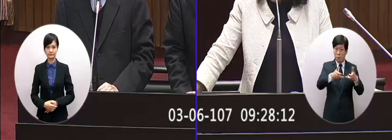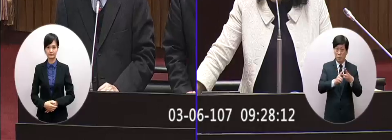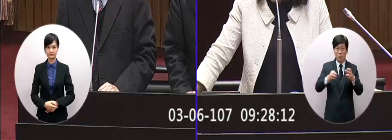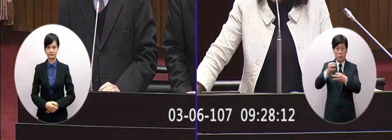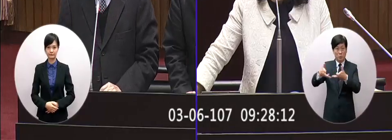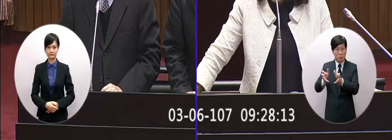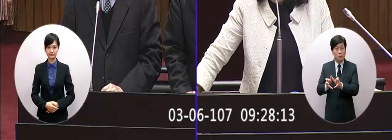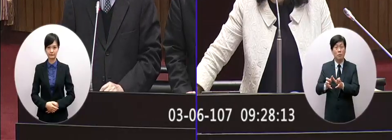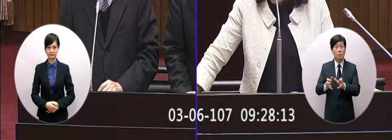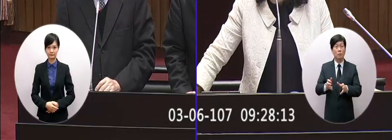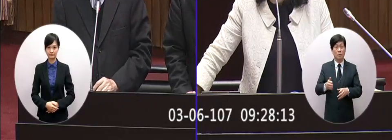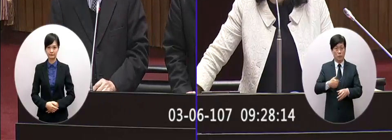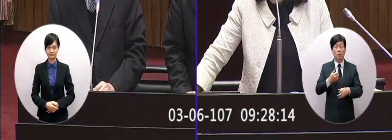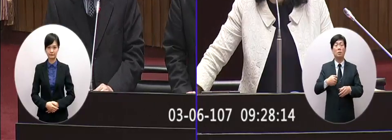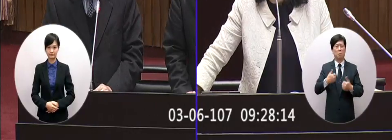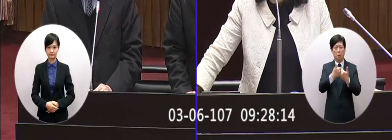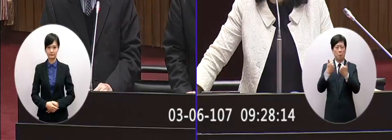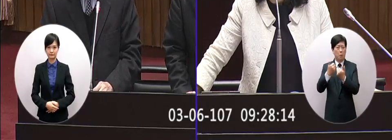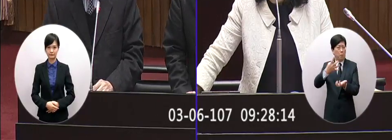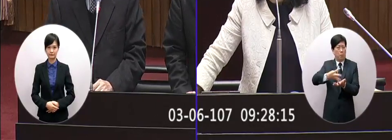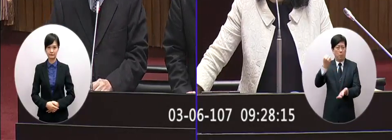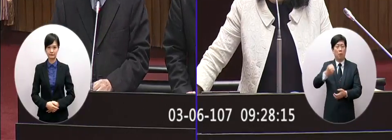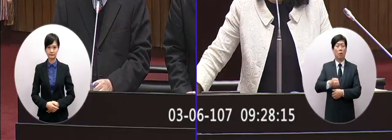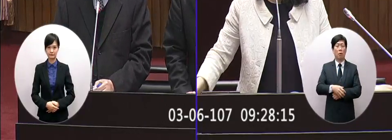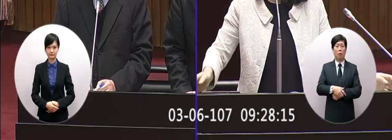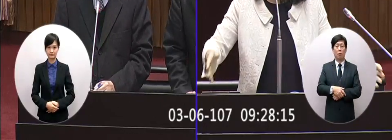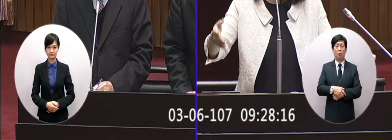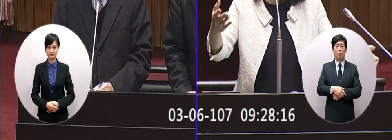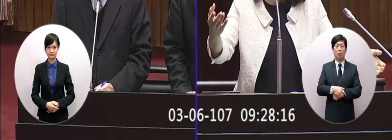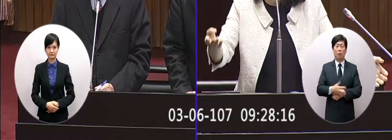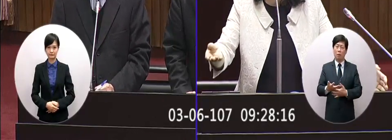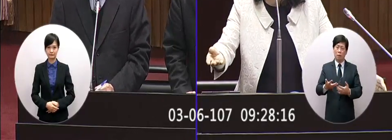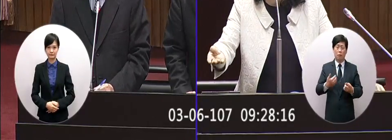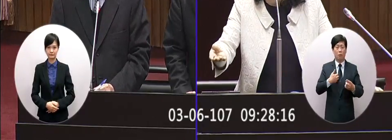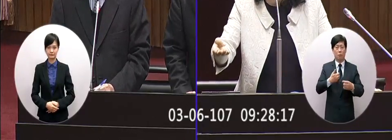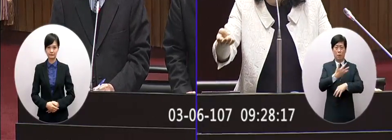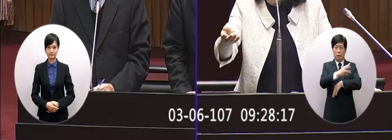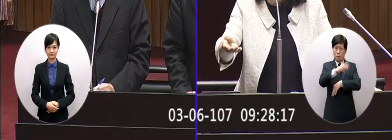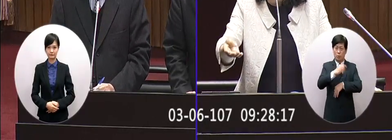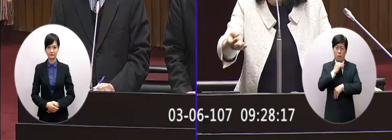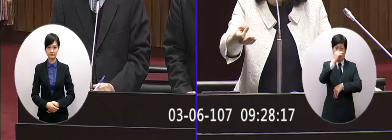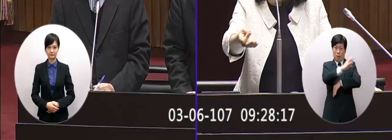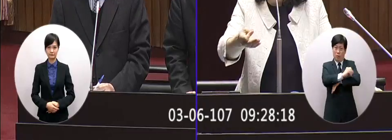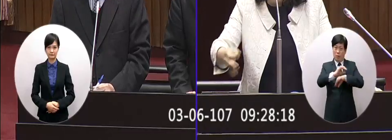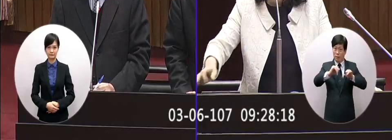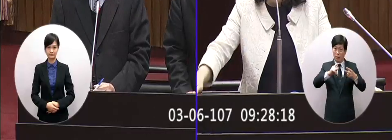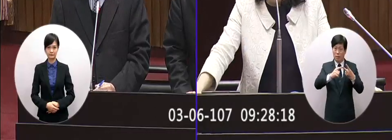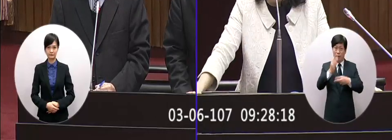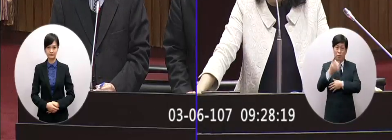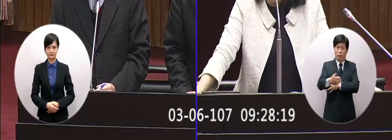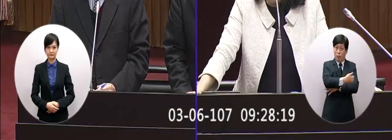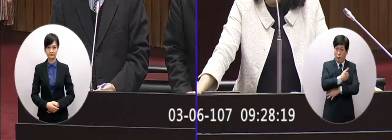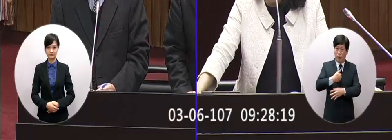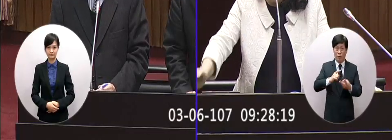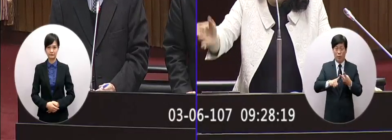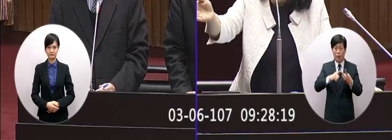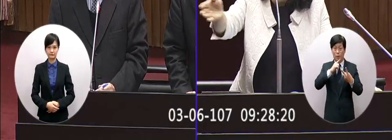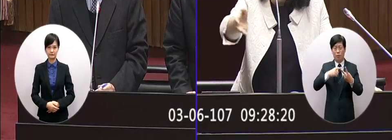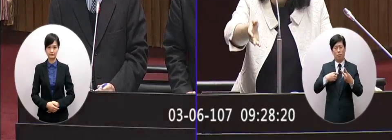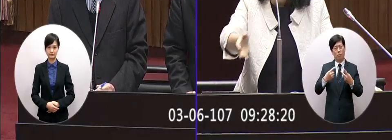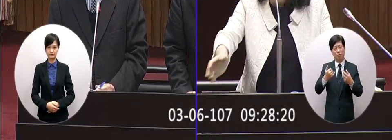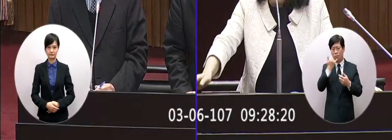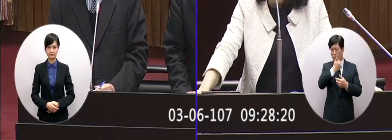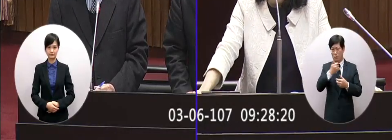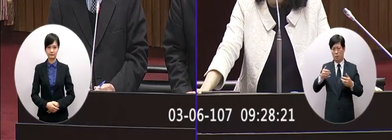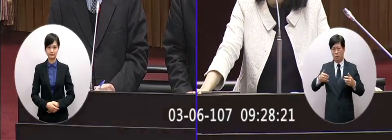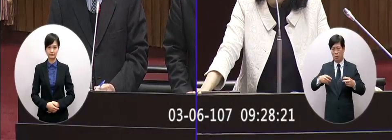经济部已经开过好几次会了，就是我们河川高滩地的征收，还有我们的这营建署，可能营